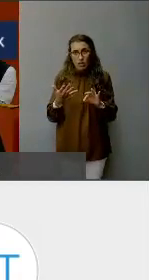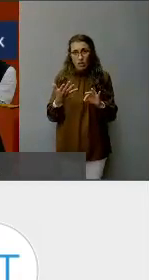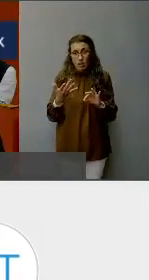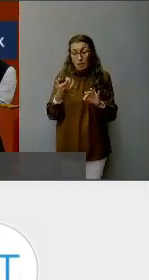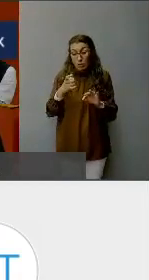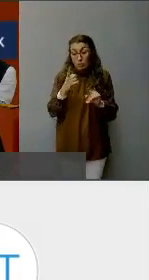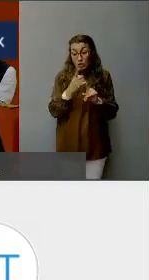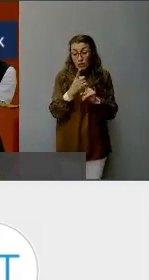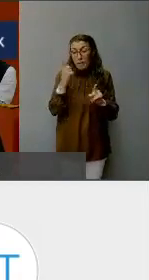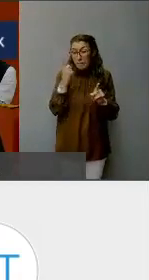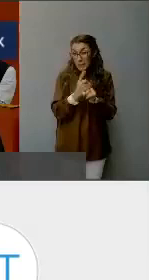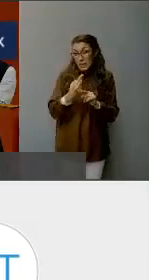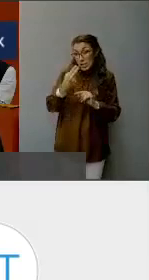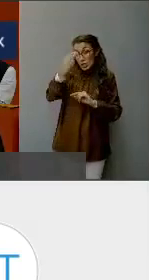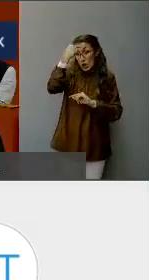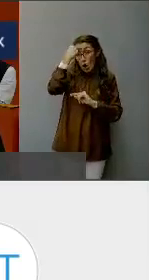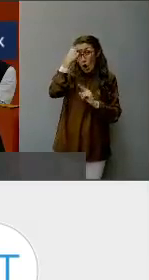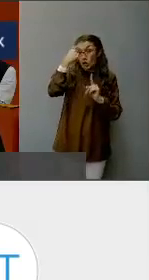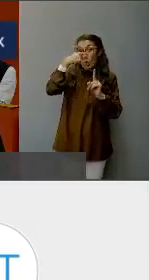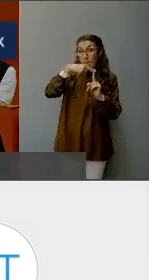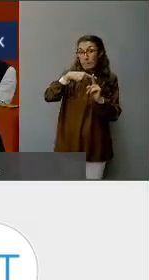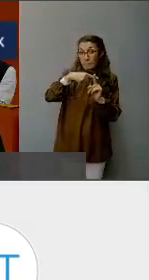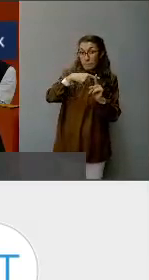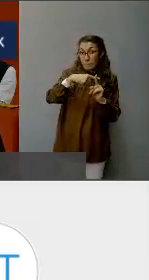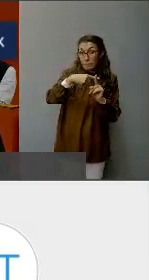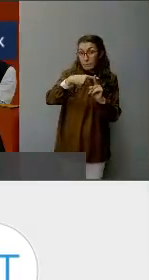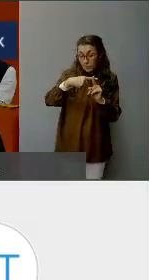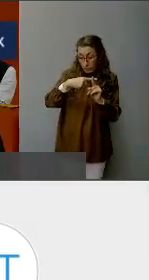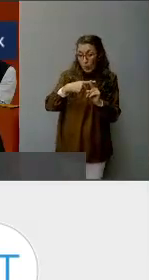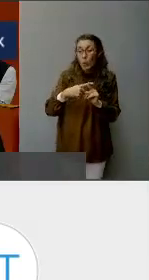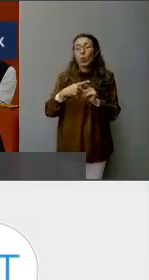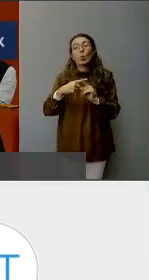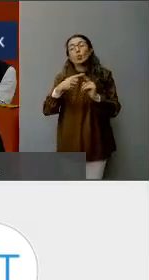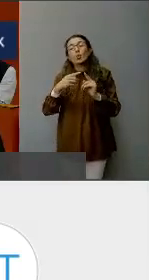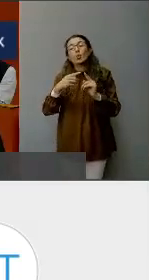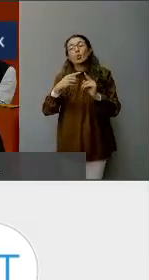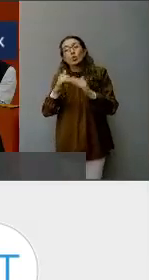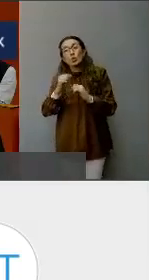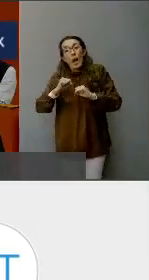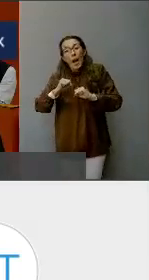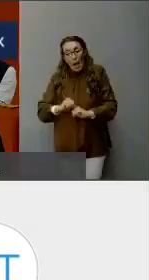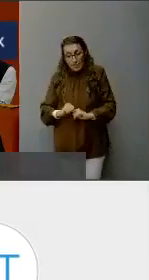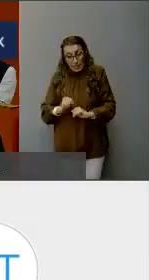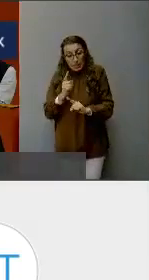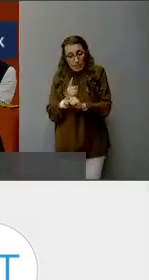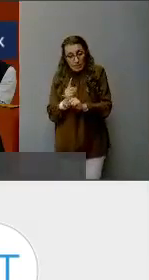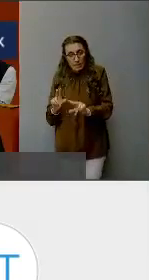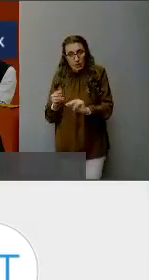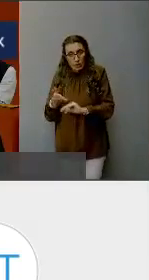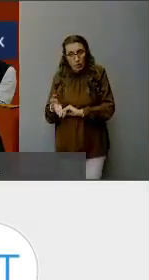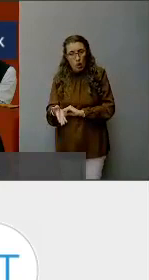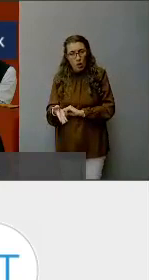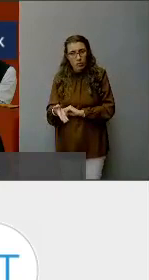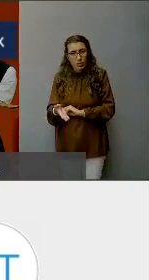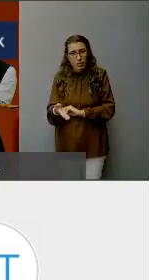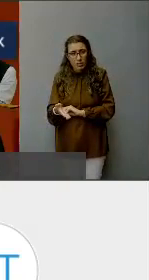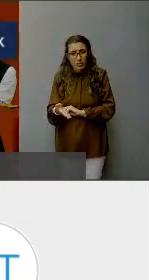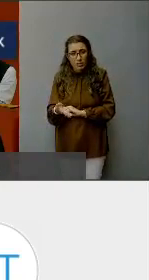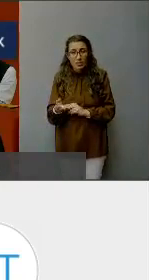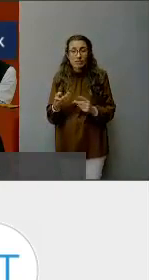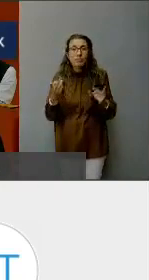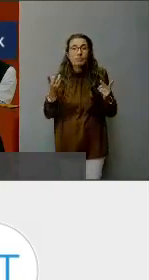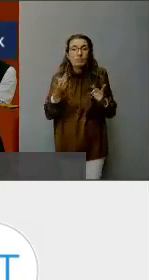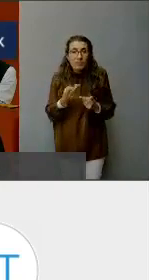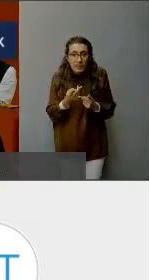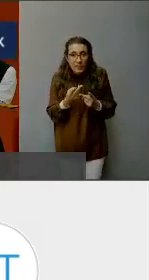e quello eventuale di dei nuovi segmenti abitativi che ricordo qui dovrebbero essere invece legati a